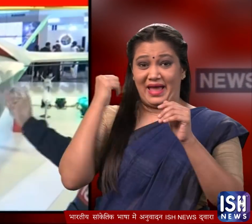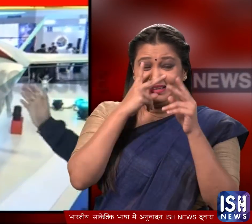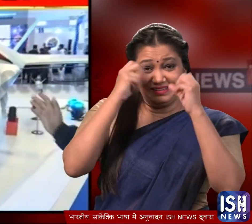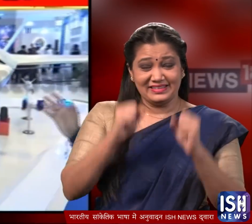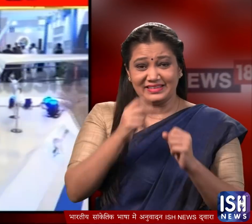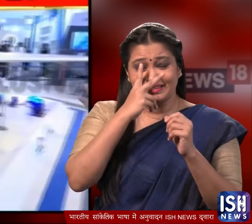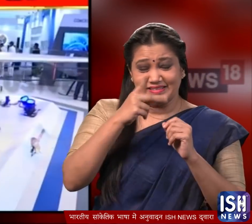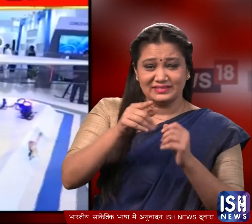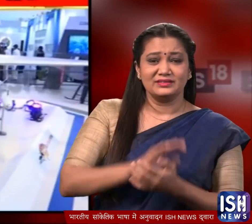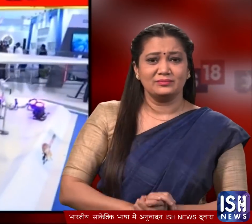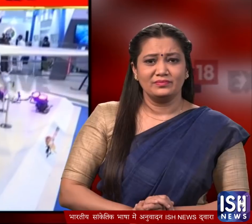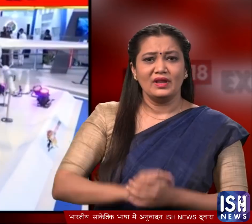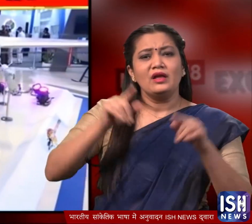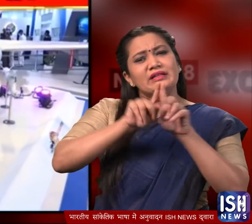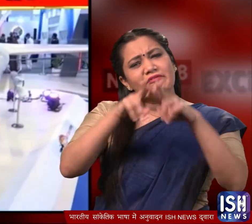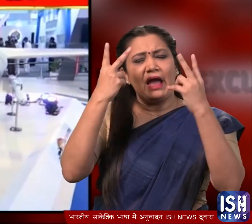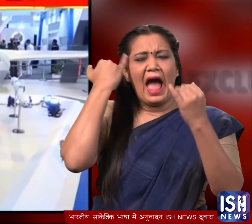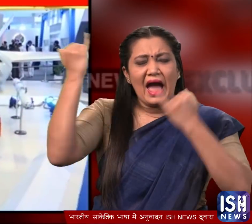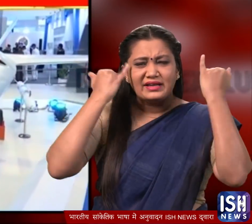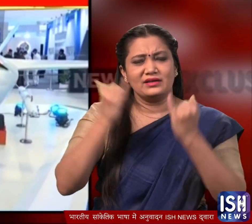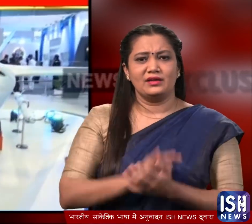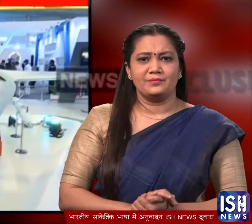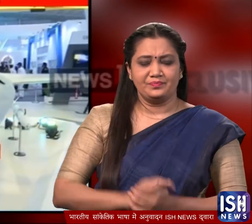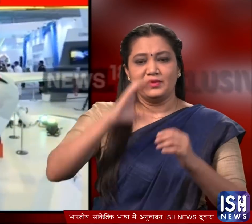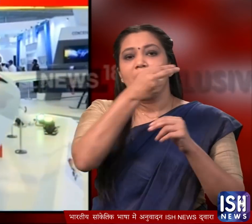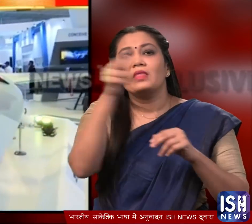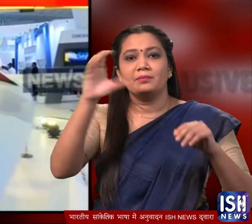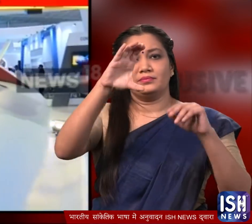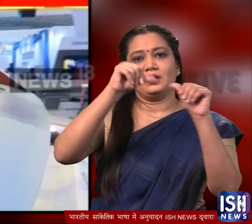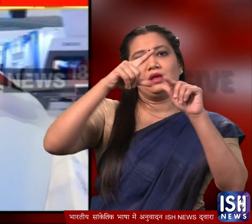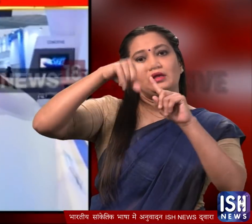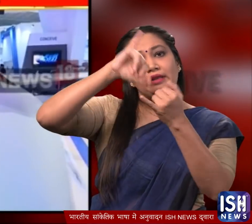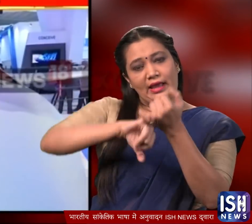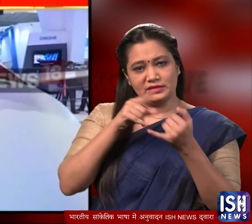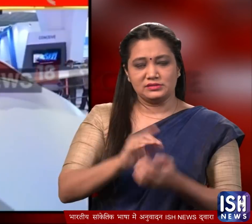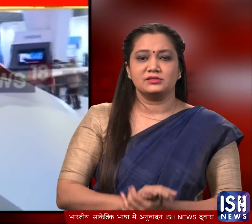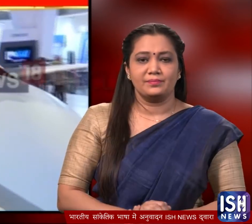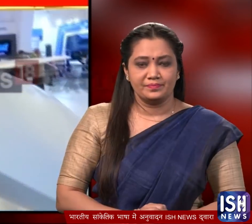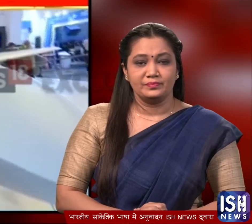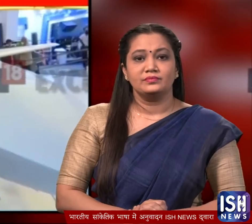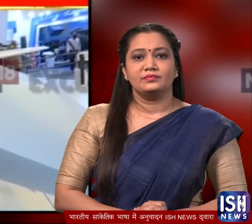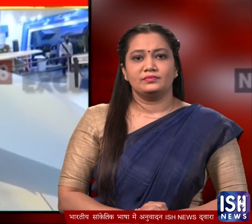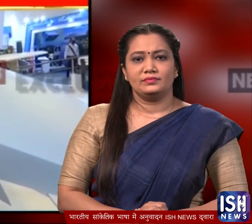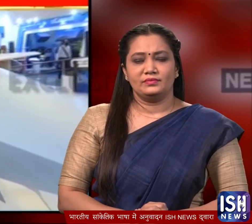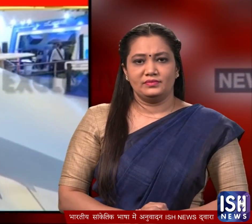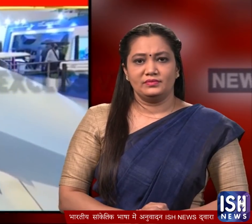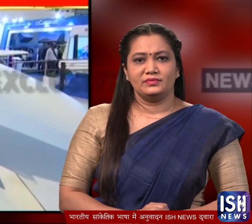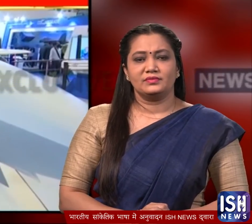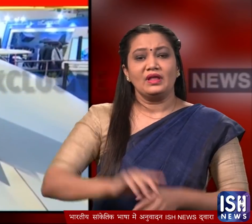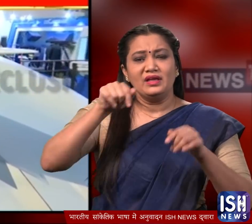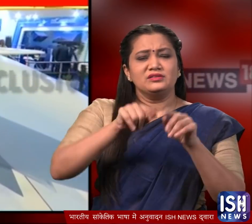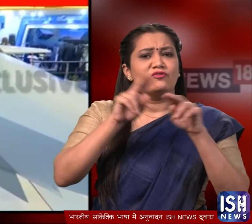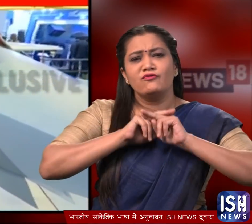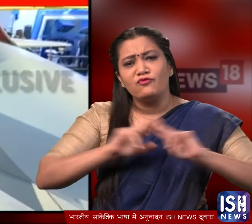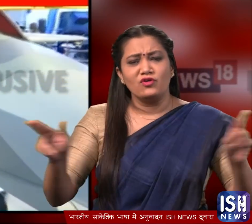हैं, ये एक ऐसा सिस्टम है जिसको कि कैट्स कहा जाता है, कॉम्बैट एयर टीम सिस्टम। ये